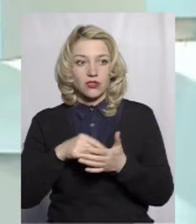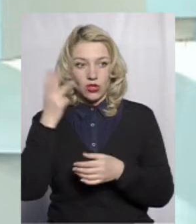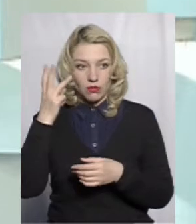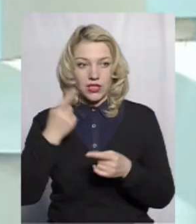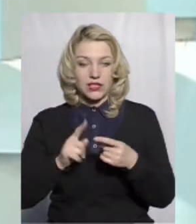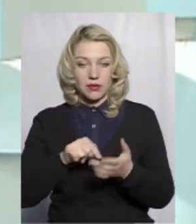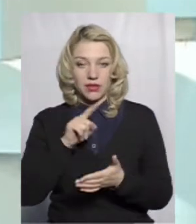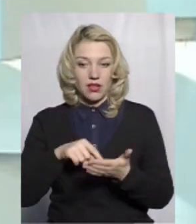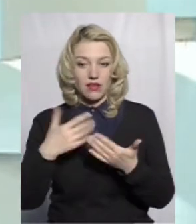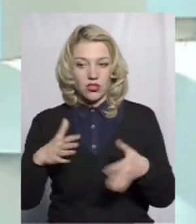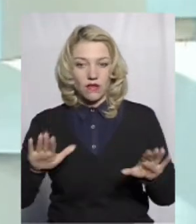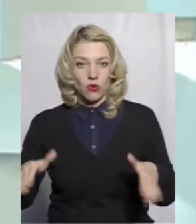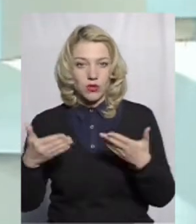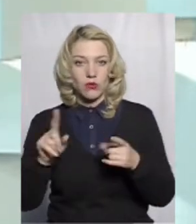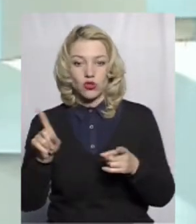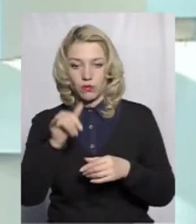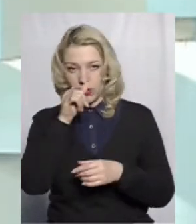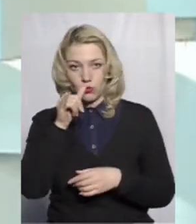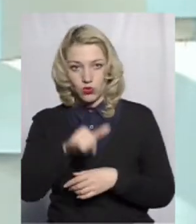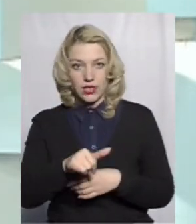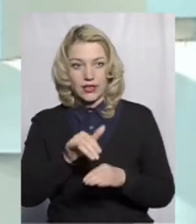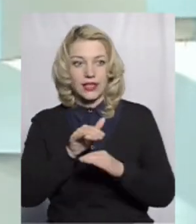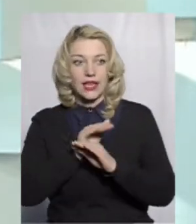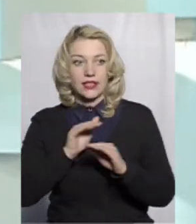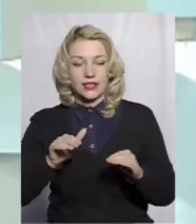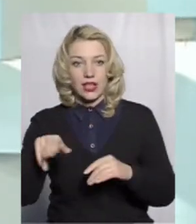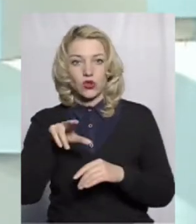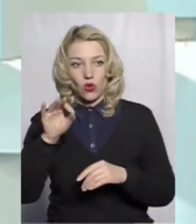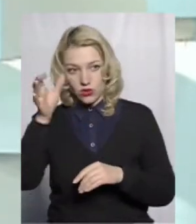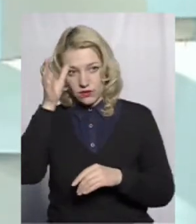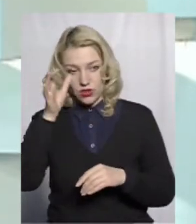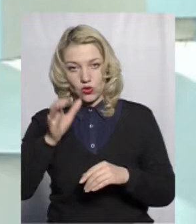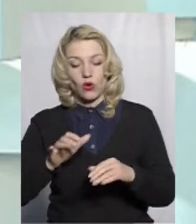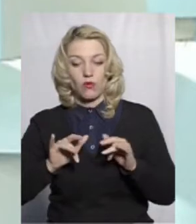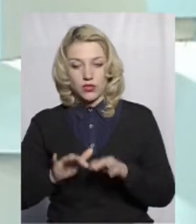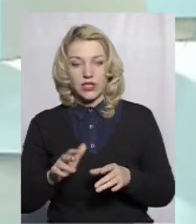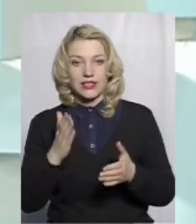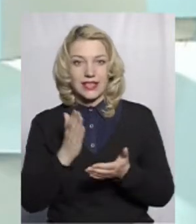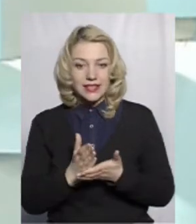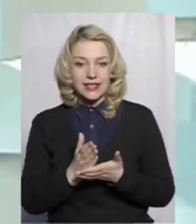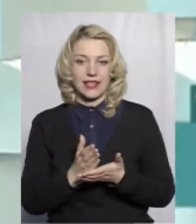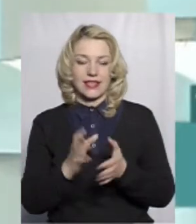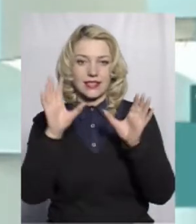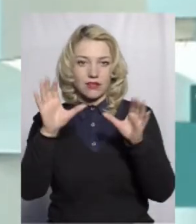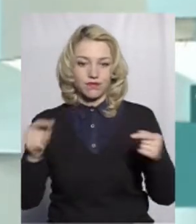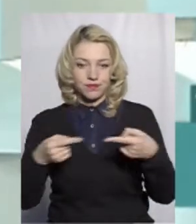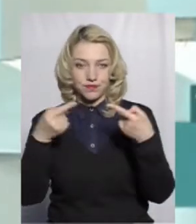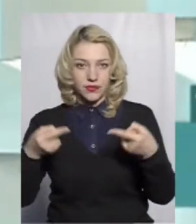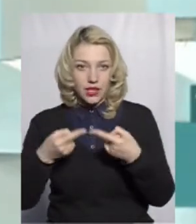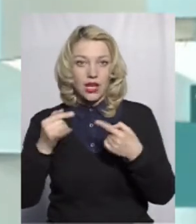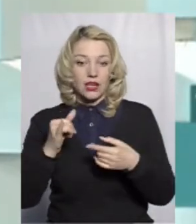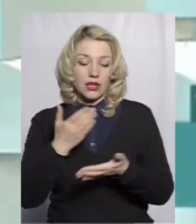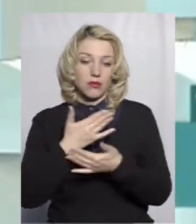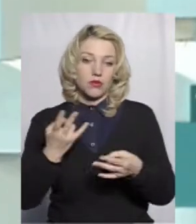питання вже давно піднімає, про те, щоб не допускати до освітнього процесу. Але дійсно є колізія в чинному законодавстві, і ми